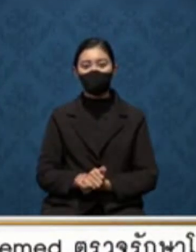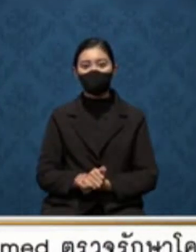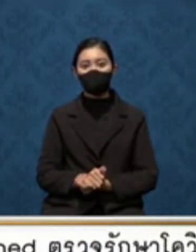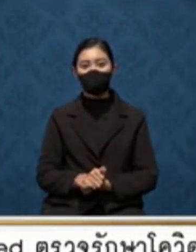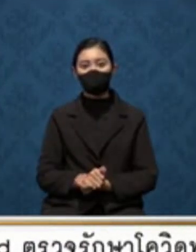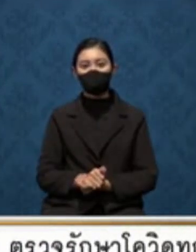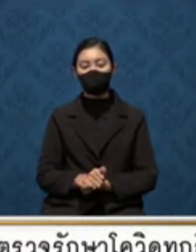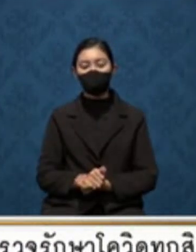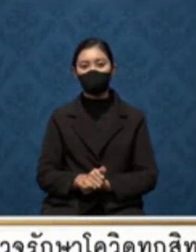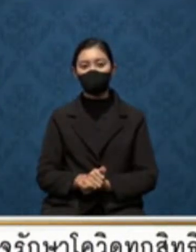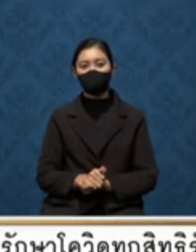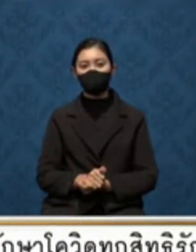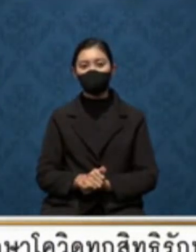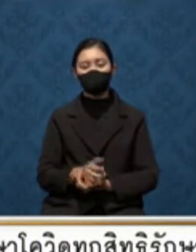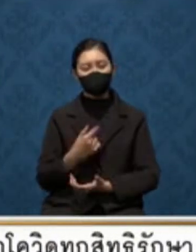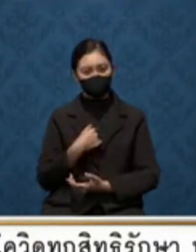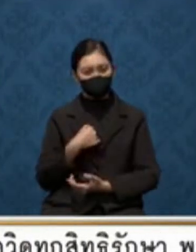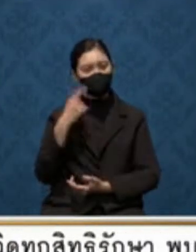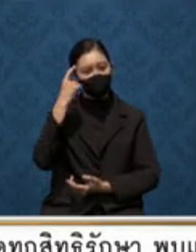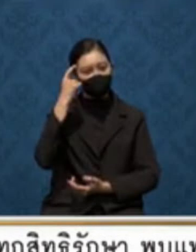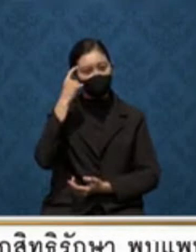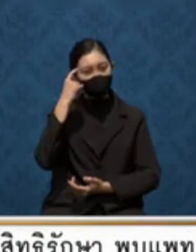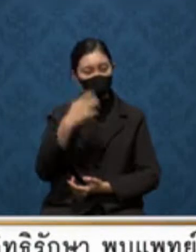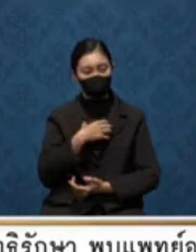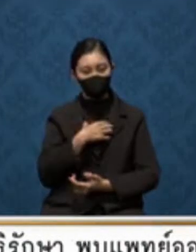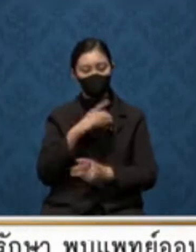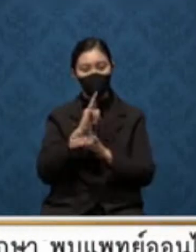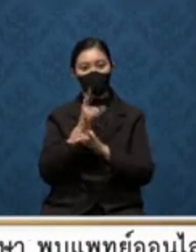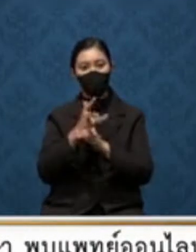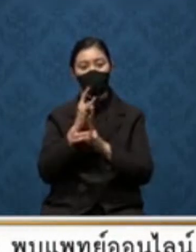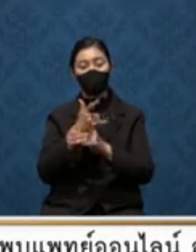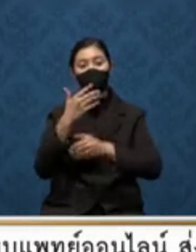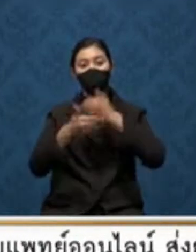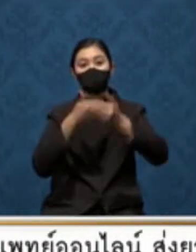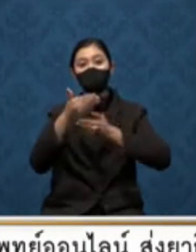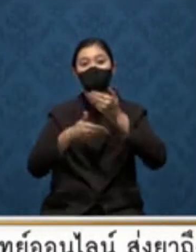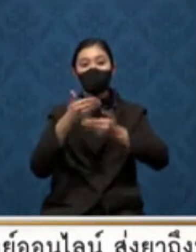Add me sellให้มีเรื่ของเถรี เรื่ขการพลิ Lauren